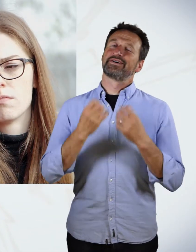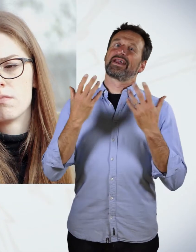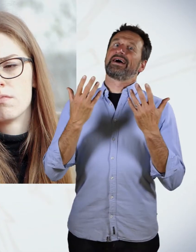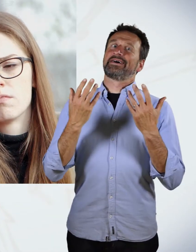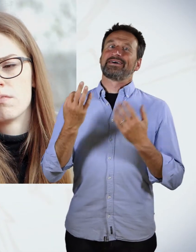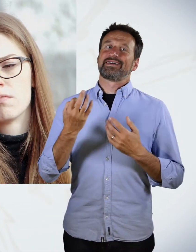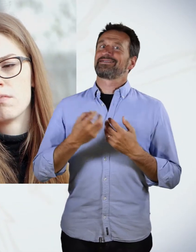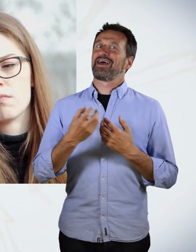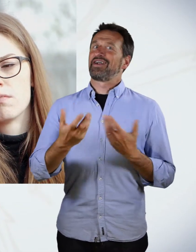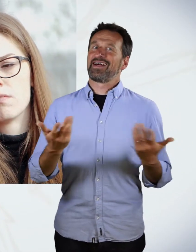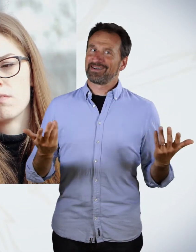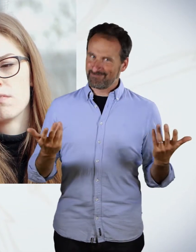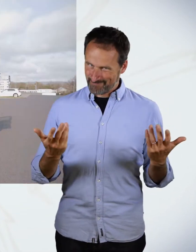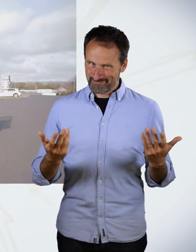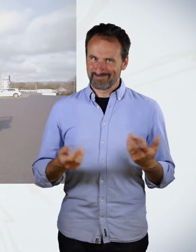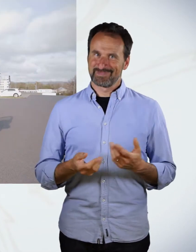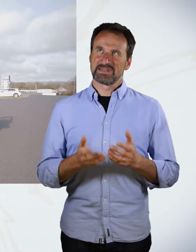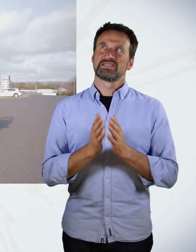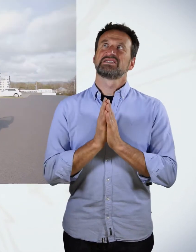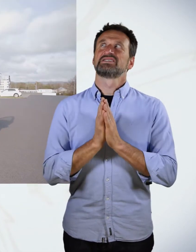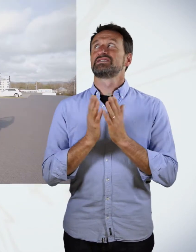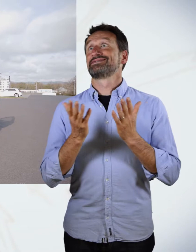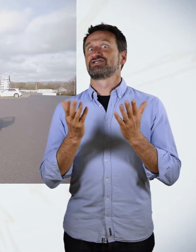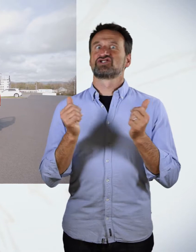Und es hat natürlich auch nicht lange auf sich warten lassen. Das Übel